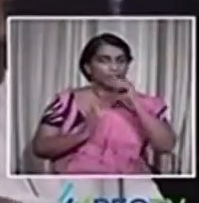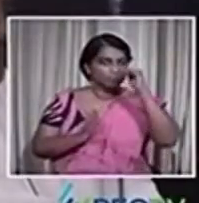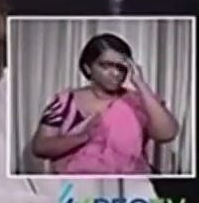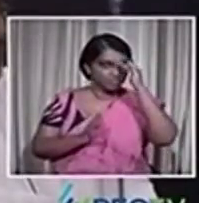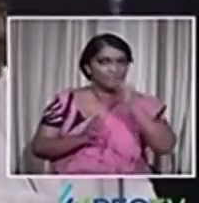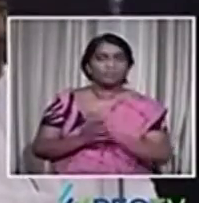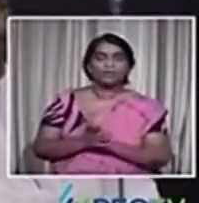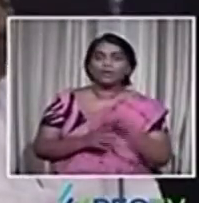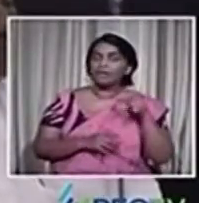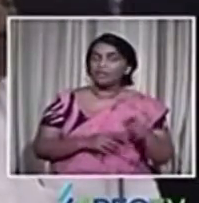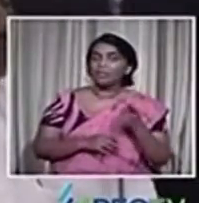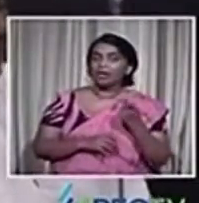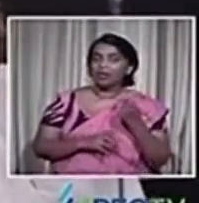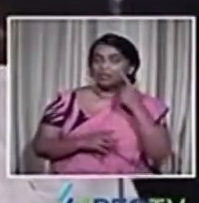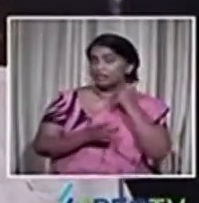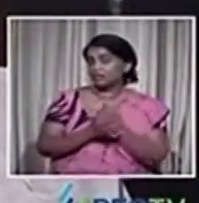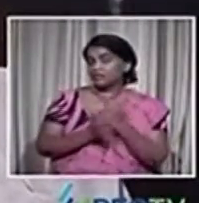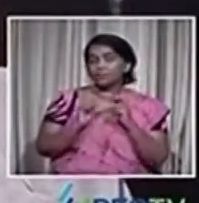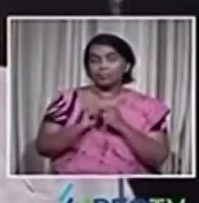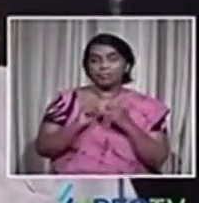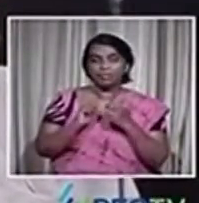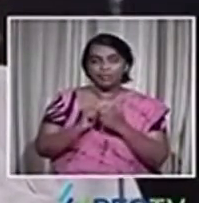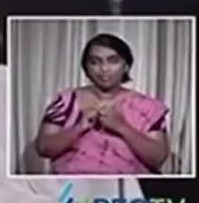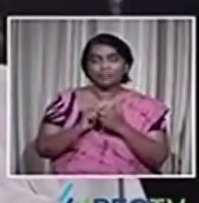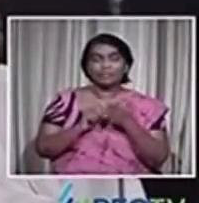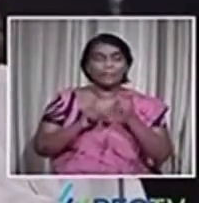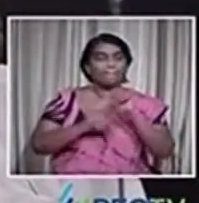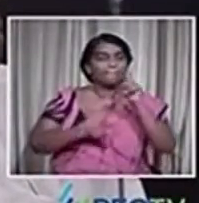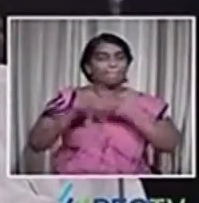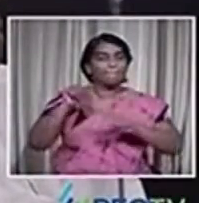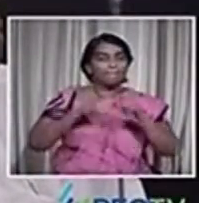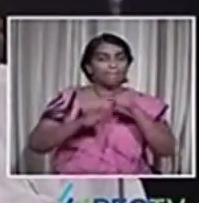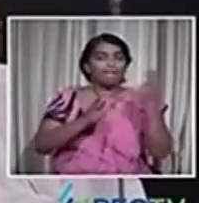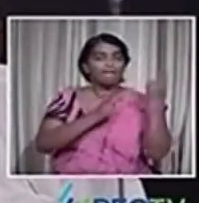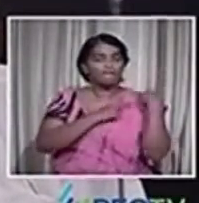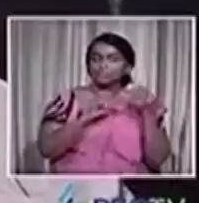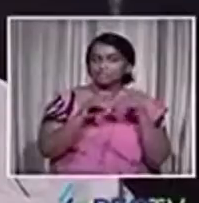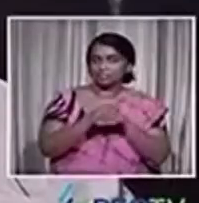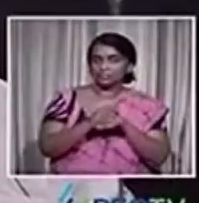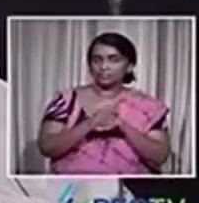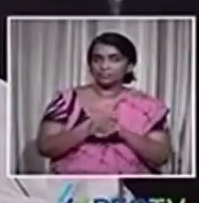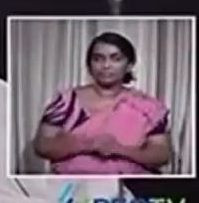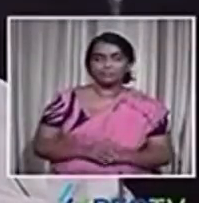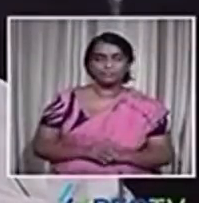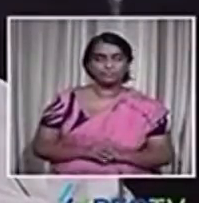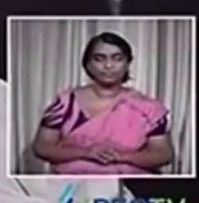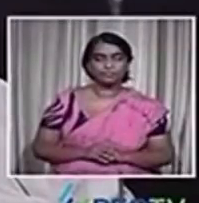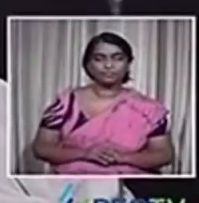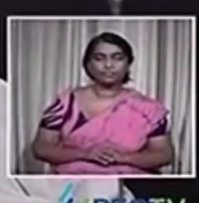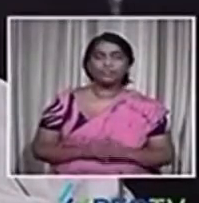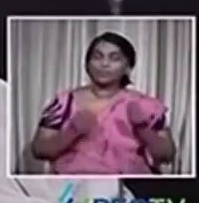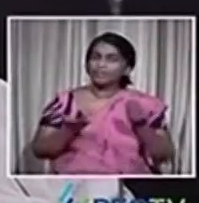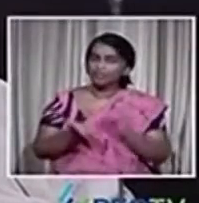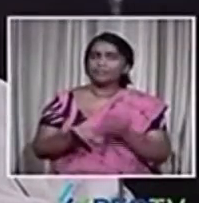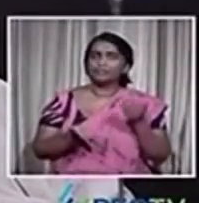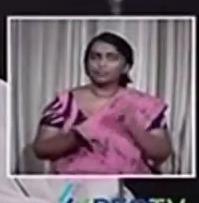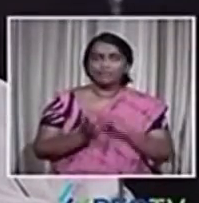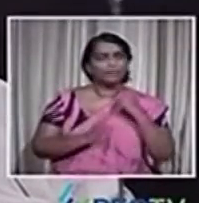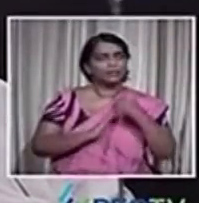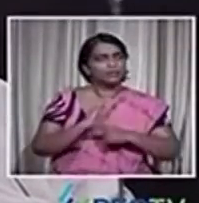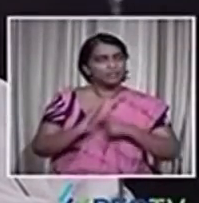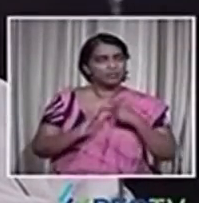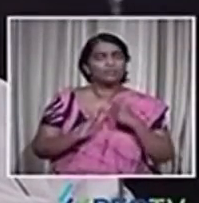මේ ආර්ථික අර්බුදය පිළිබඳ මේ පාර්ලිමේන්තුව වග කියන්න ඕනේ. දිගින් දිගටම අපේ රටේ